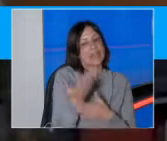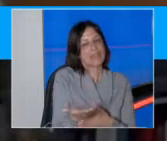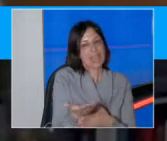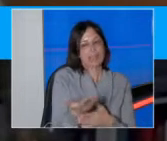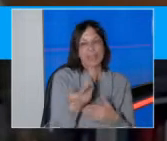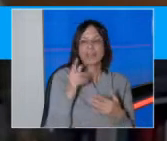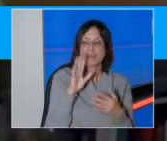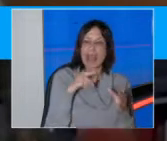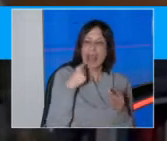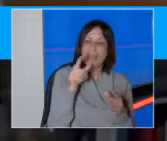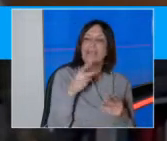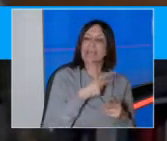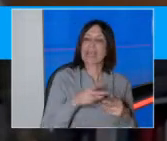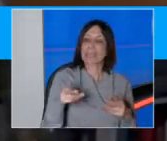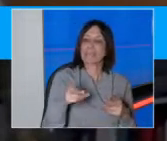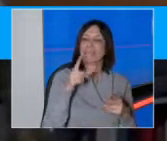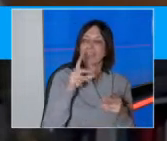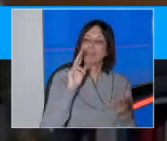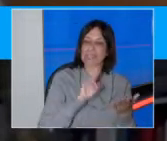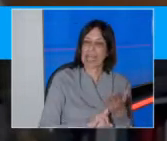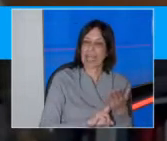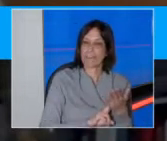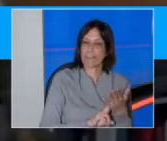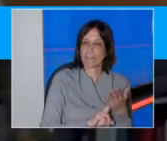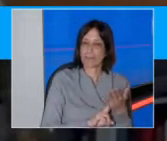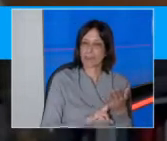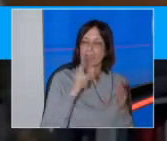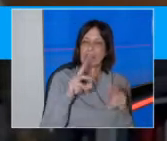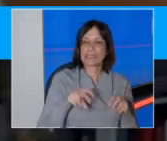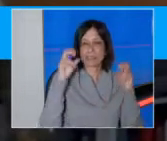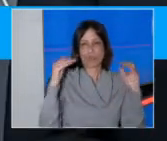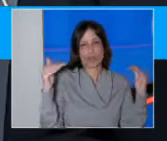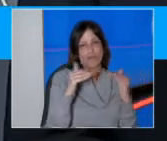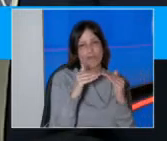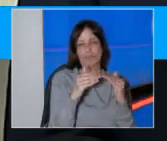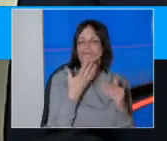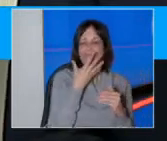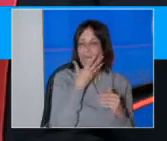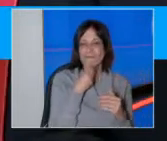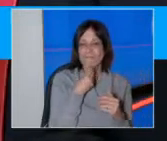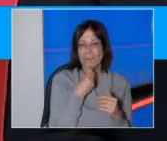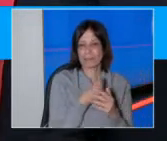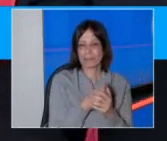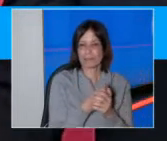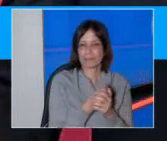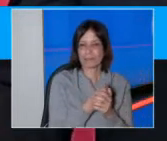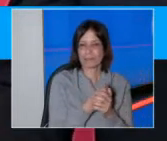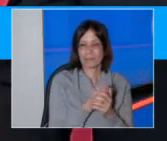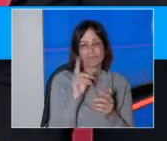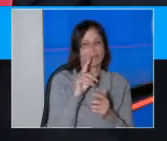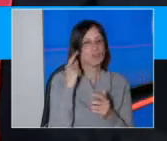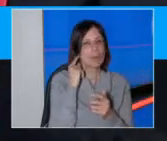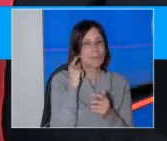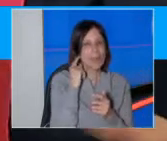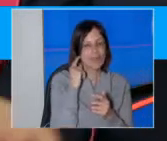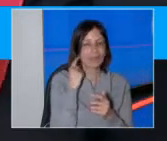אתם נקיים, ואתם זכאים להזדמנות שווה. יפה, יפה, יפה מאוד, ומי ששומעת